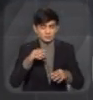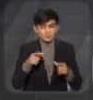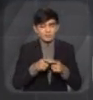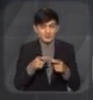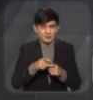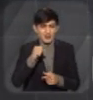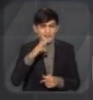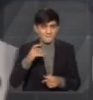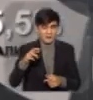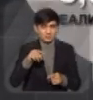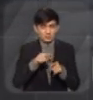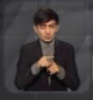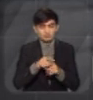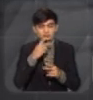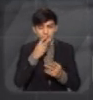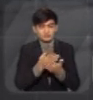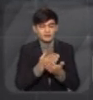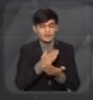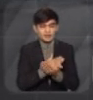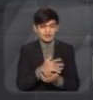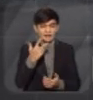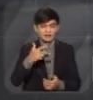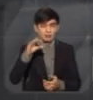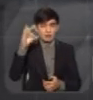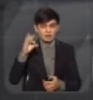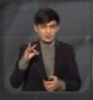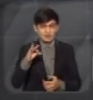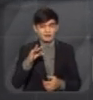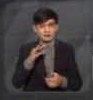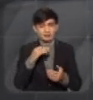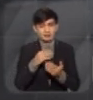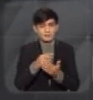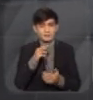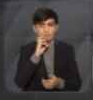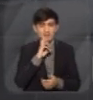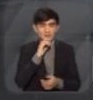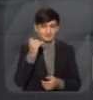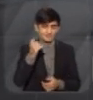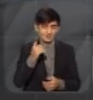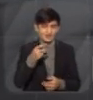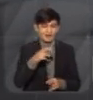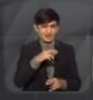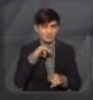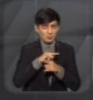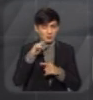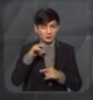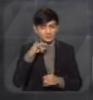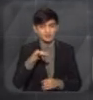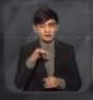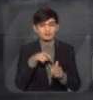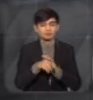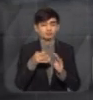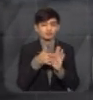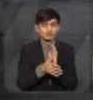авиабилета складывается из следующих показателей. Около 30% составляет цена авиационного топлива. Также значительные